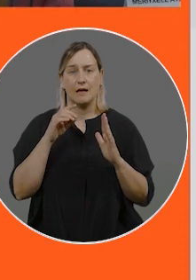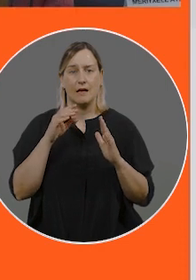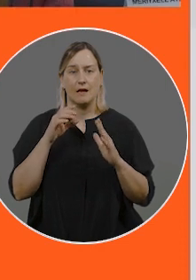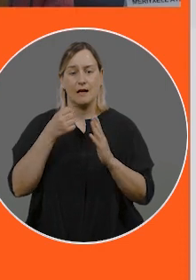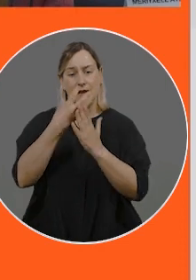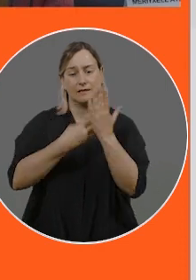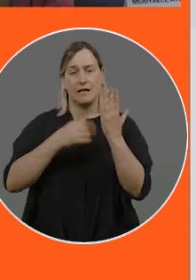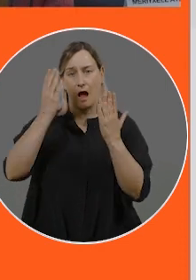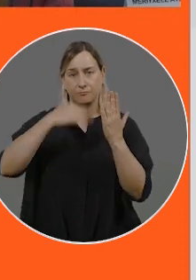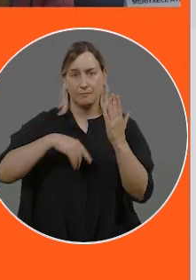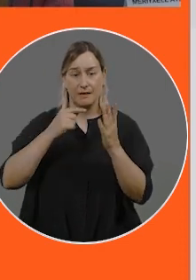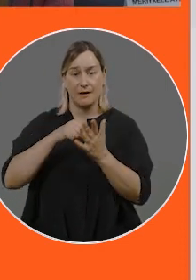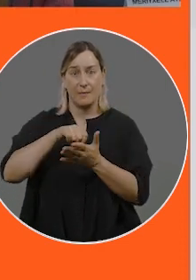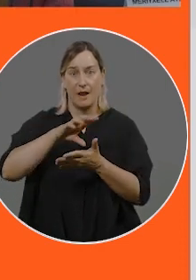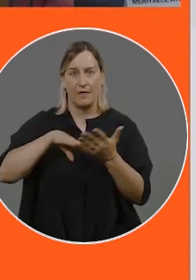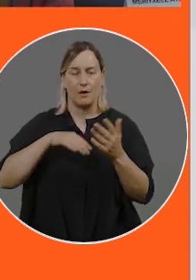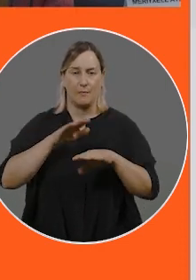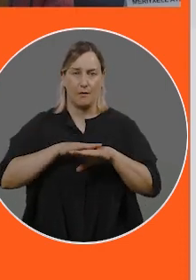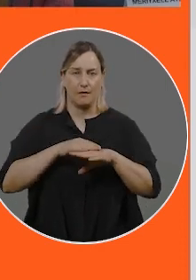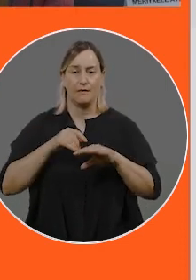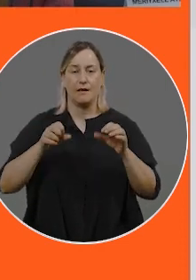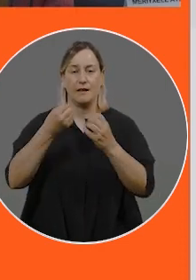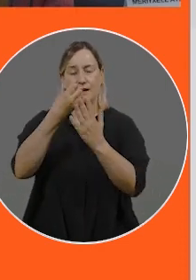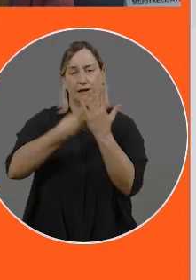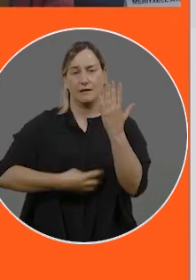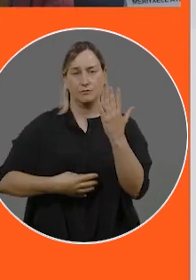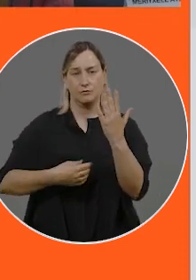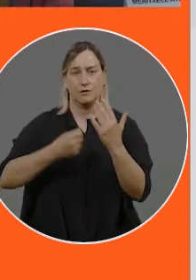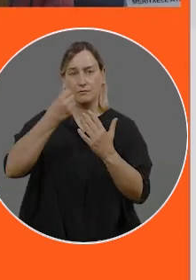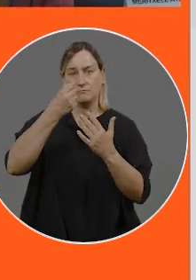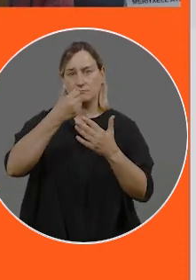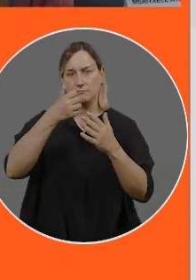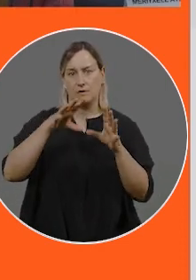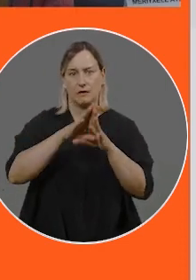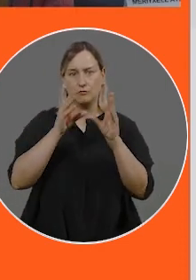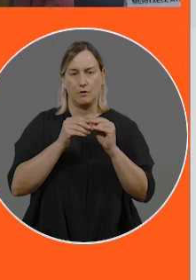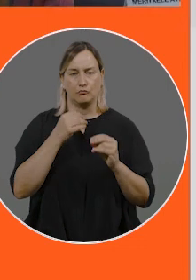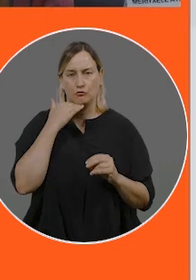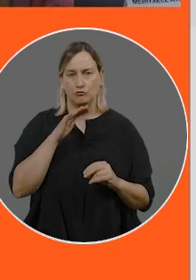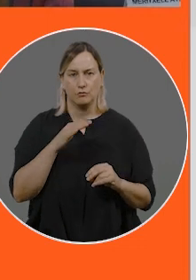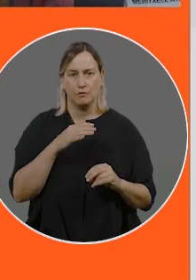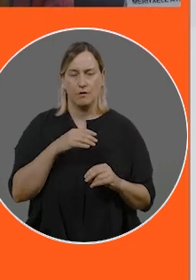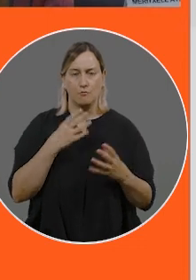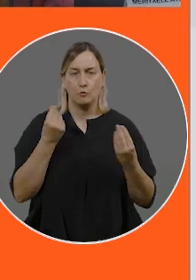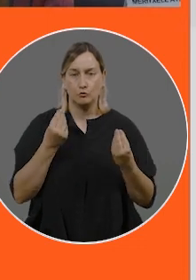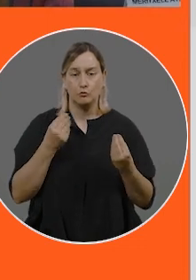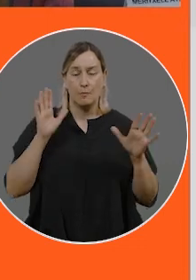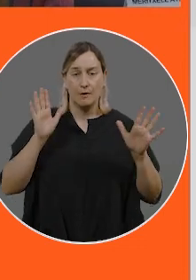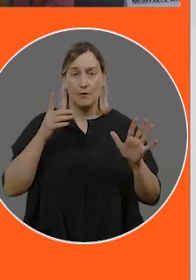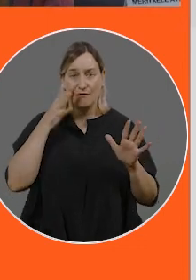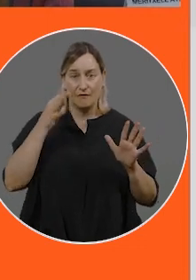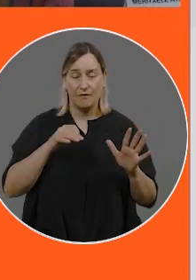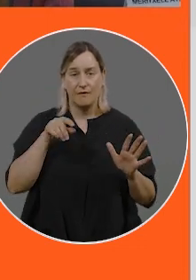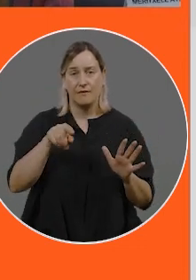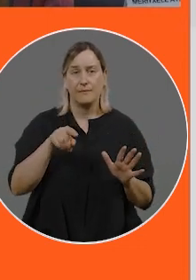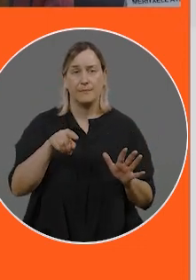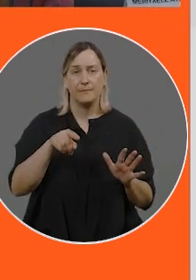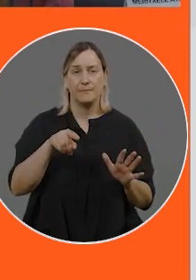que Barcelona, o sigui, de resultats me n'han sortit com, no sé, centenars i que...